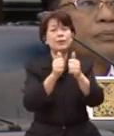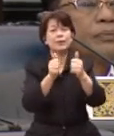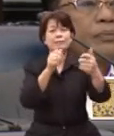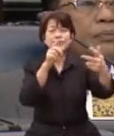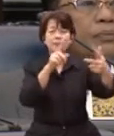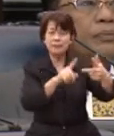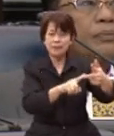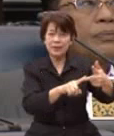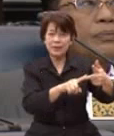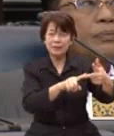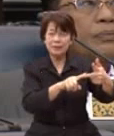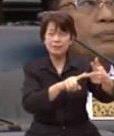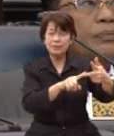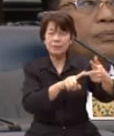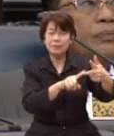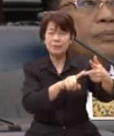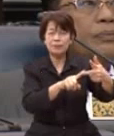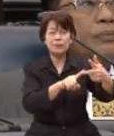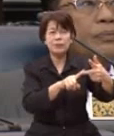ketiga